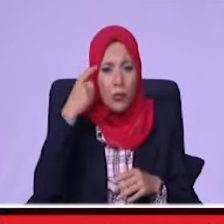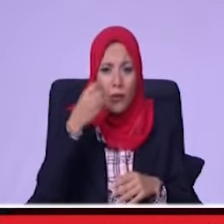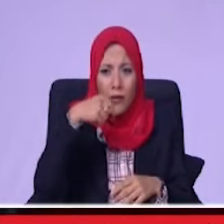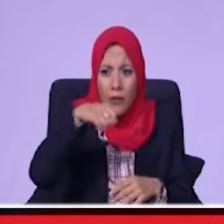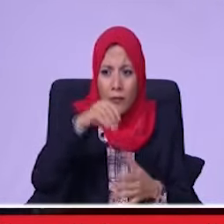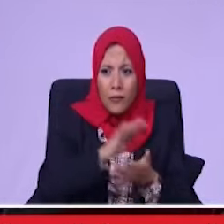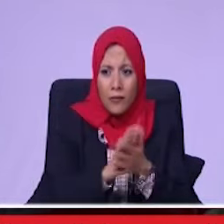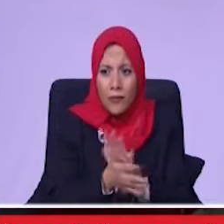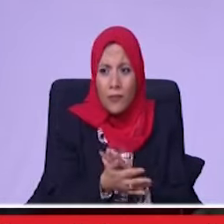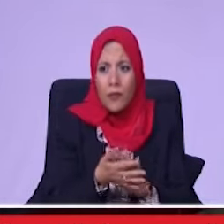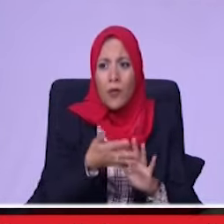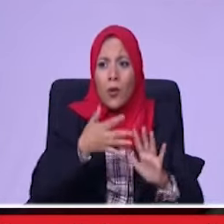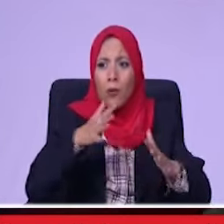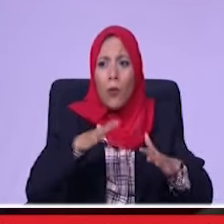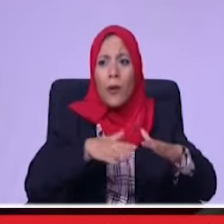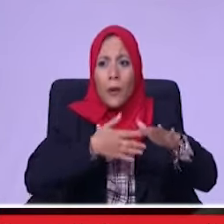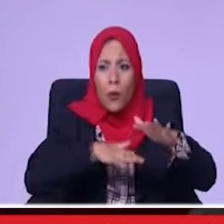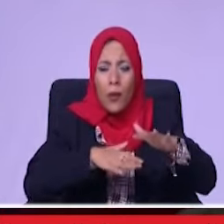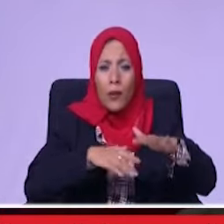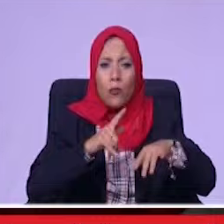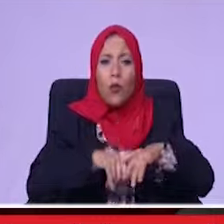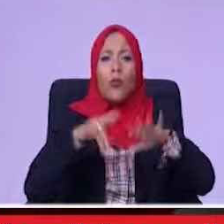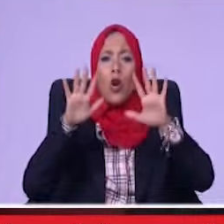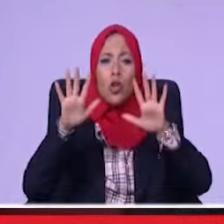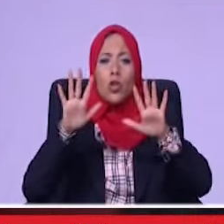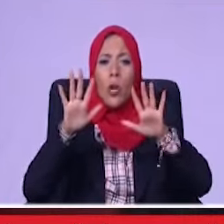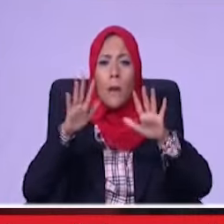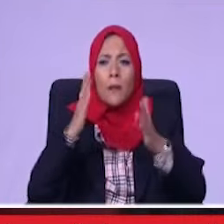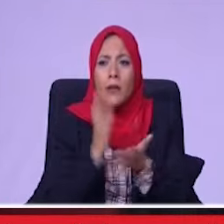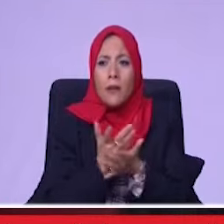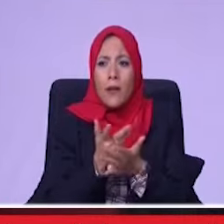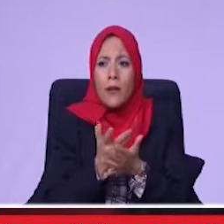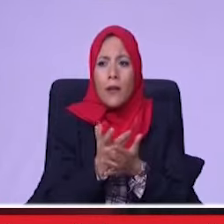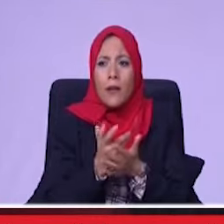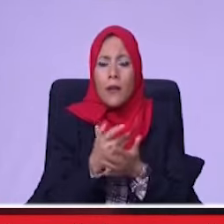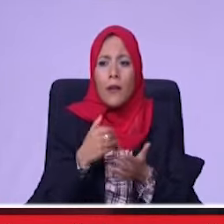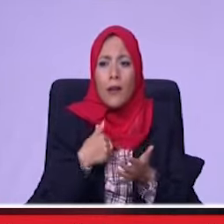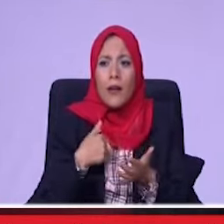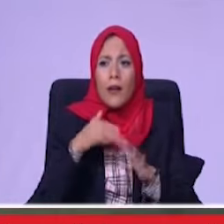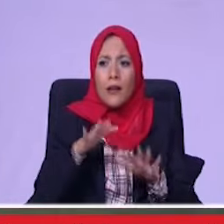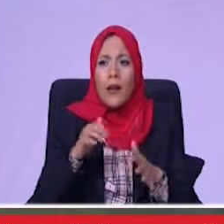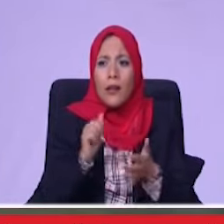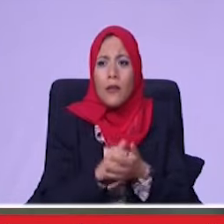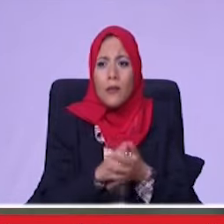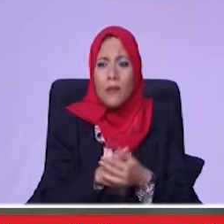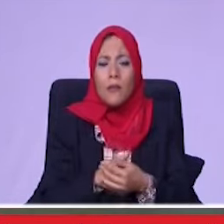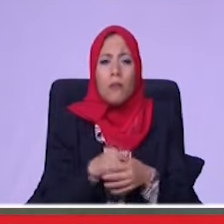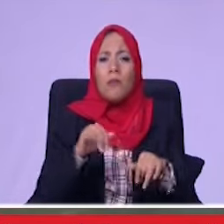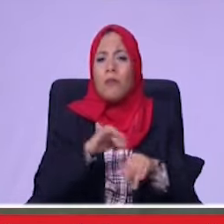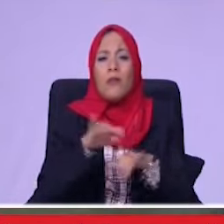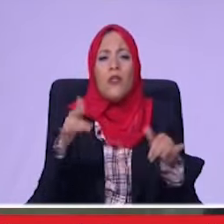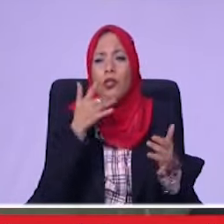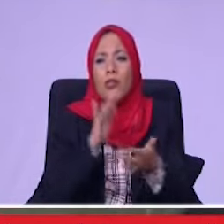اغسل، ممكن مواعين التنقل بالعشر ايام مش تتغسل. انا مش عندي بيت، انا قاعده في حته كده مفتوحه كده ملهاش